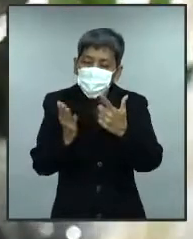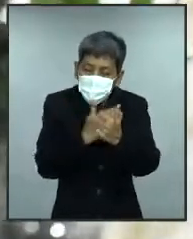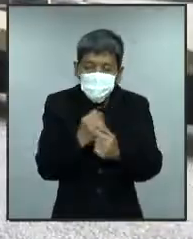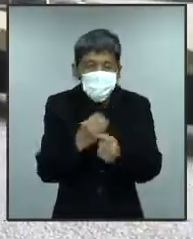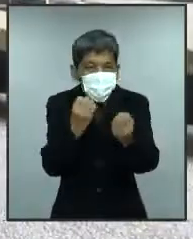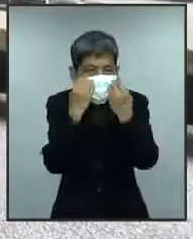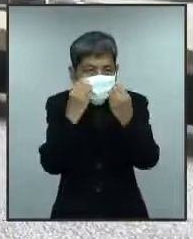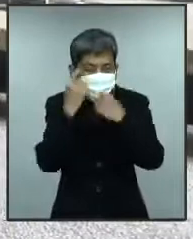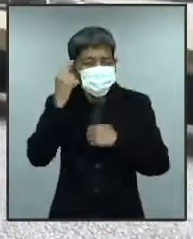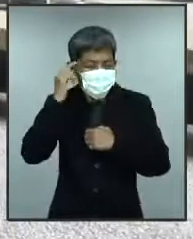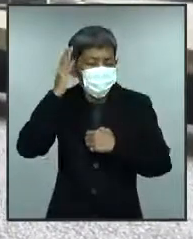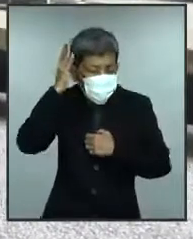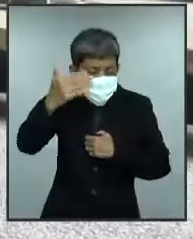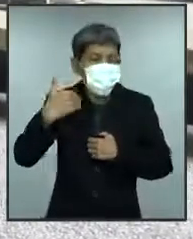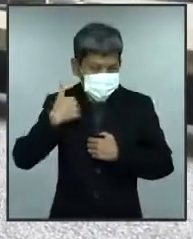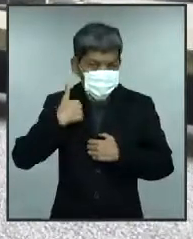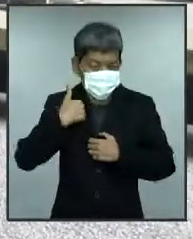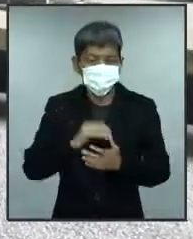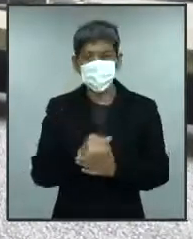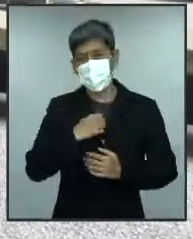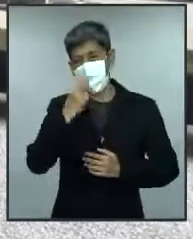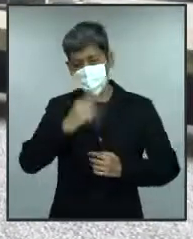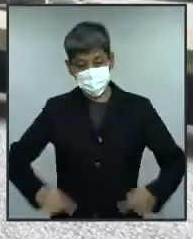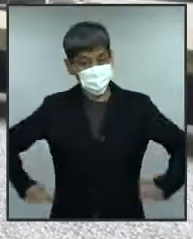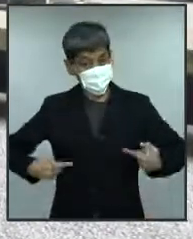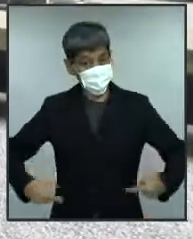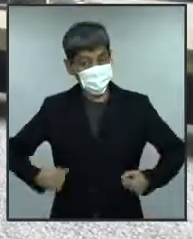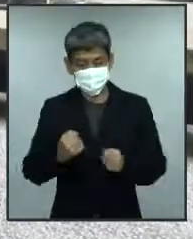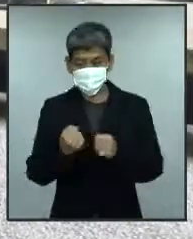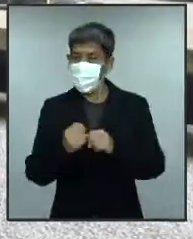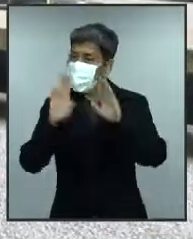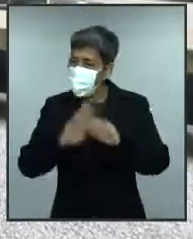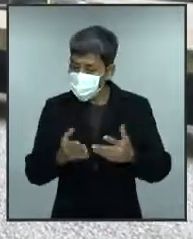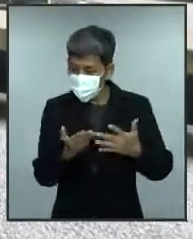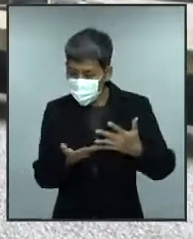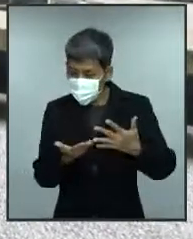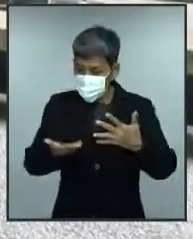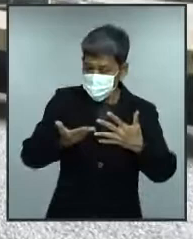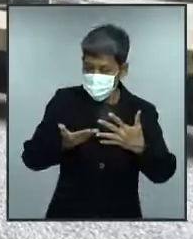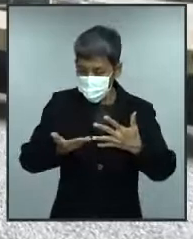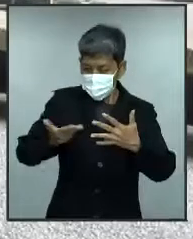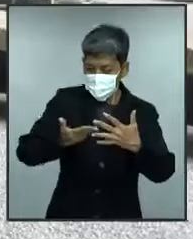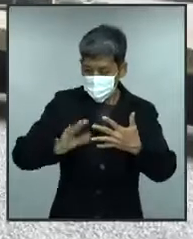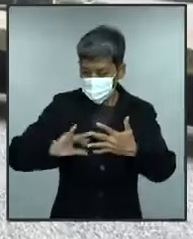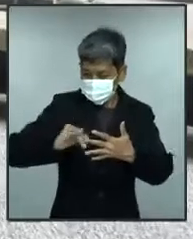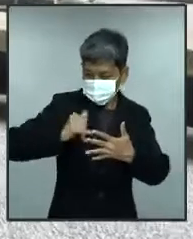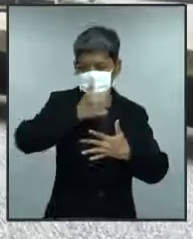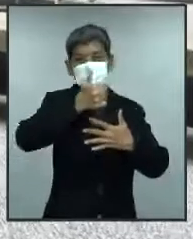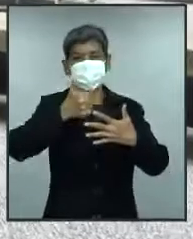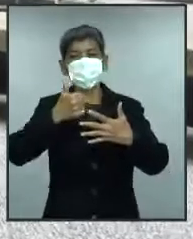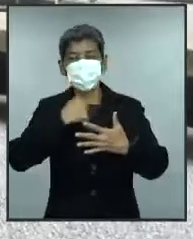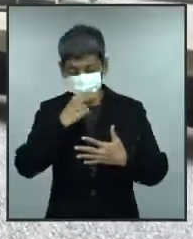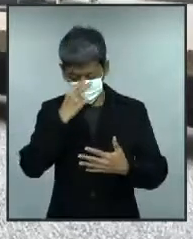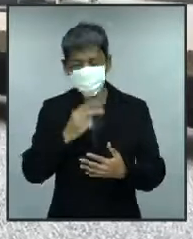ป ใช่ใช ่ในอนาคตก็คุณผู้ชมก็จะได้เห็นรถเข็นเวอร์ชัน2เวอร์ชัน3ที่ครอบคลุมการใช้ง